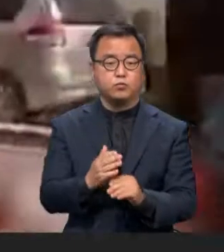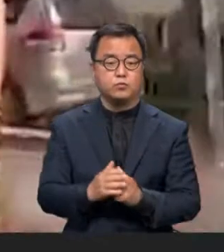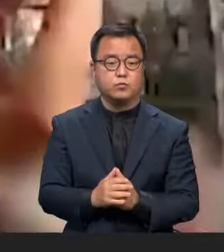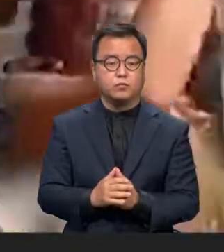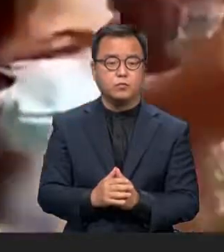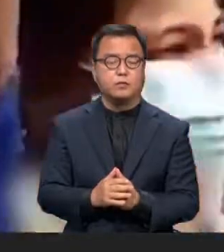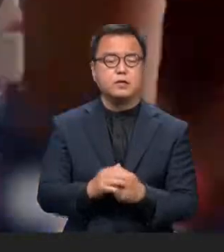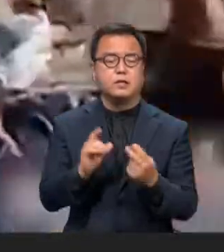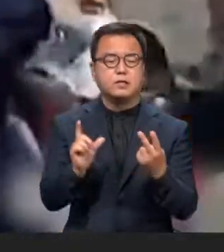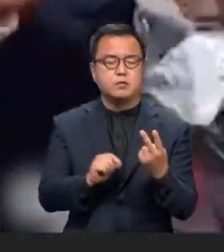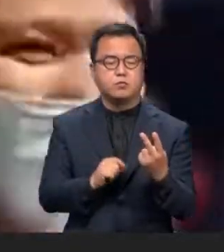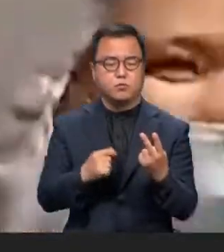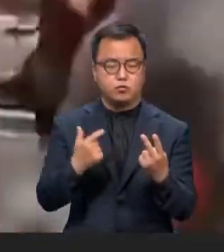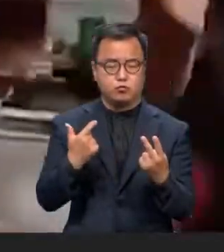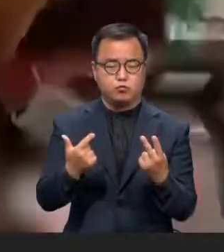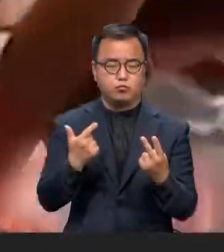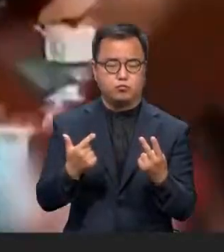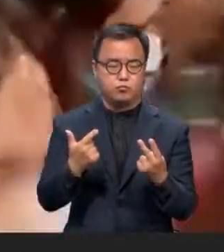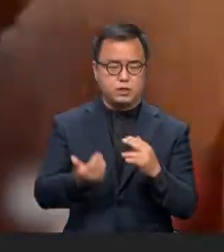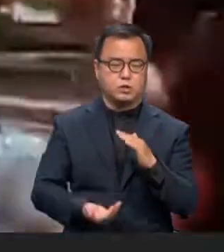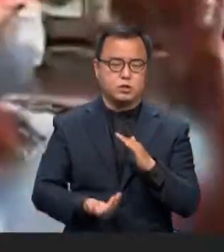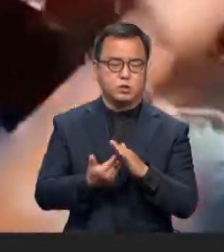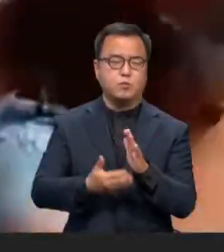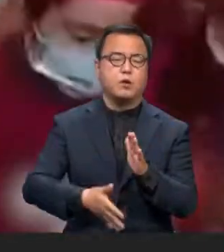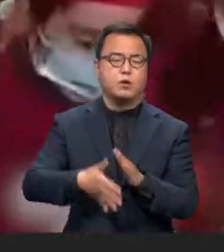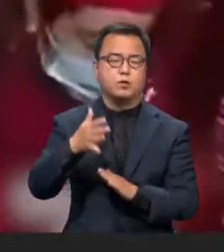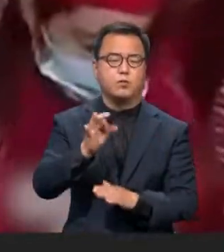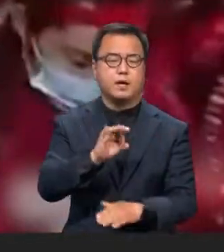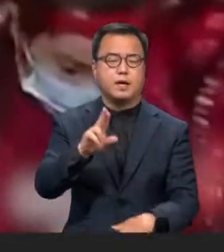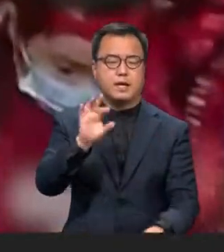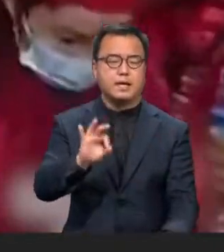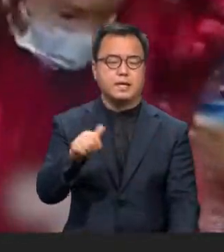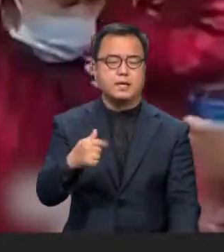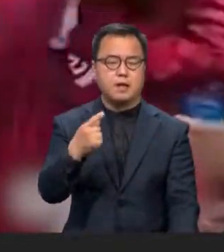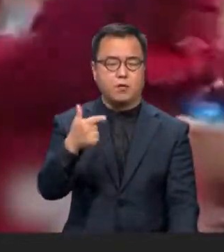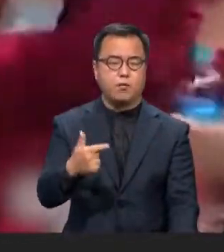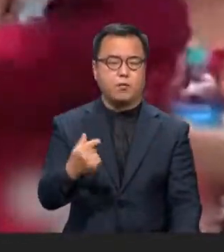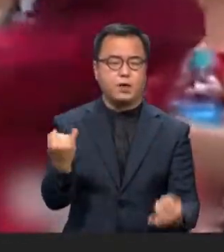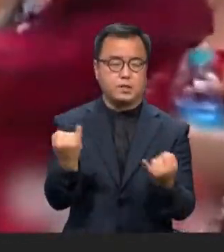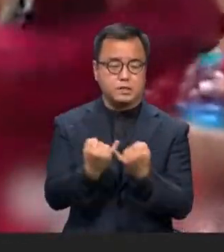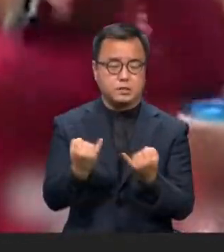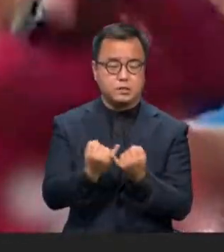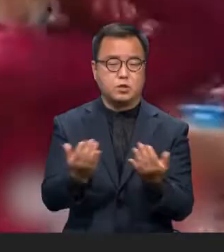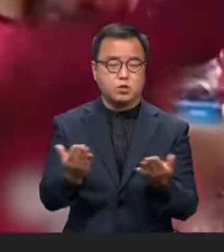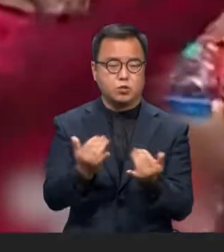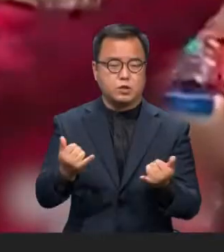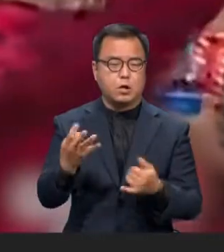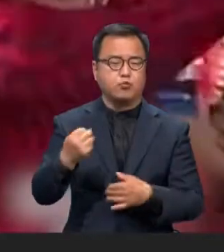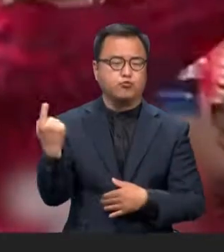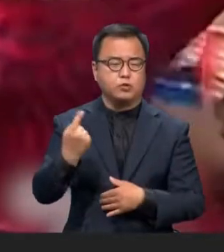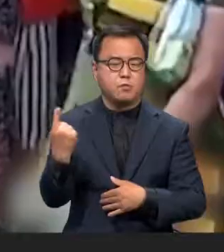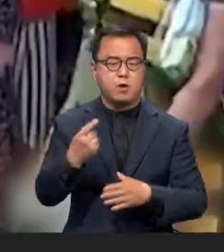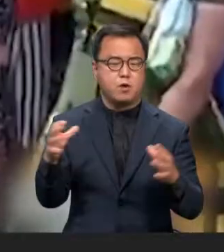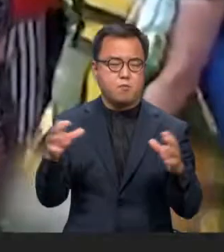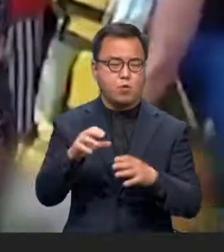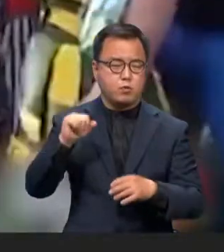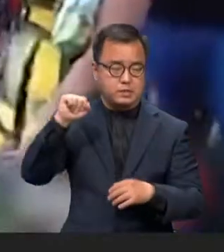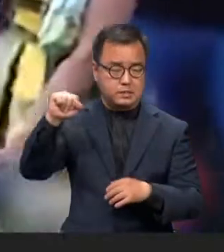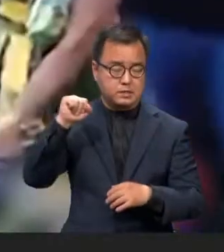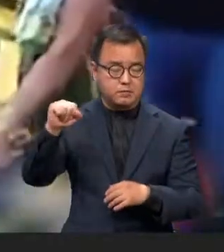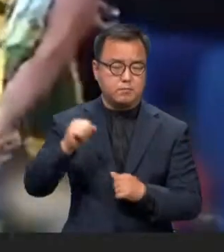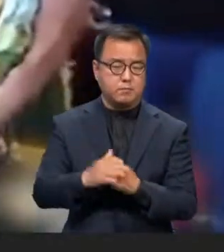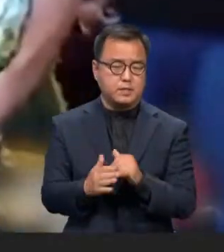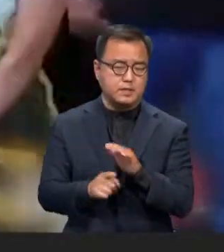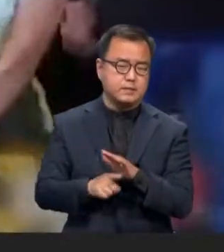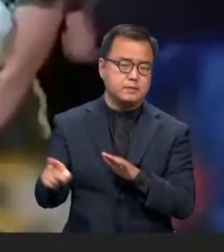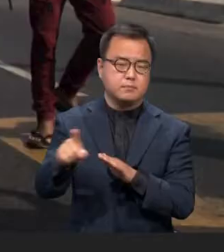2월 6일, 미얀마 최대 도시 양곤에서는 여성 노동자 수천 명의 시위가 벌어졌습니다. 이 시위의 선두에